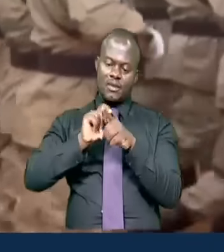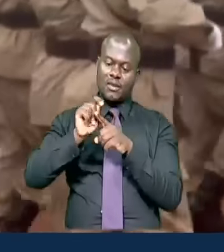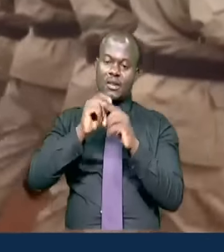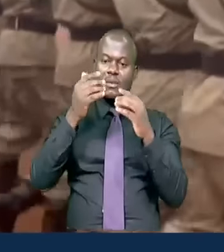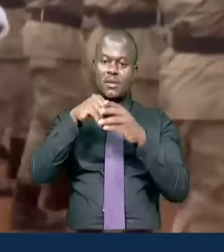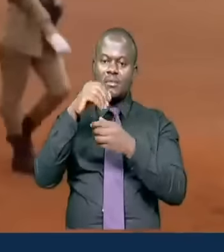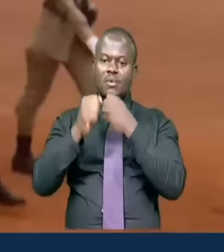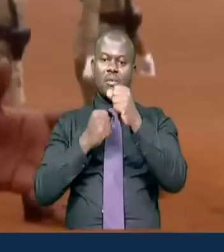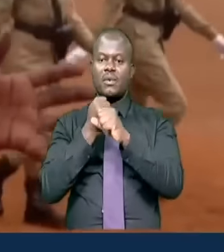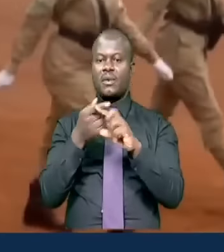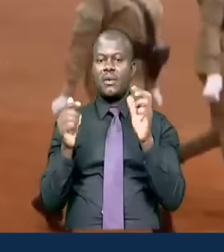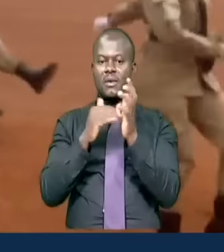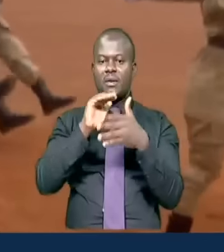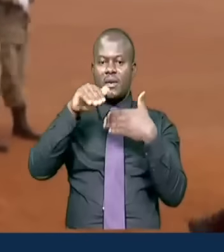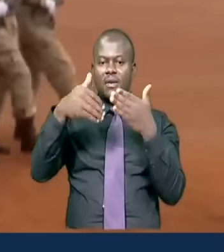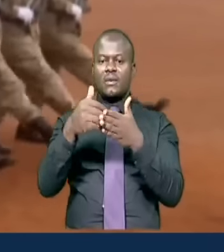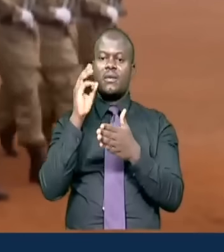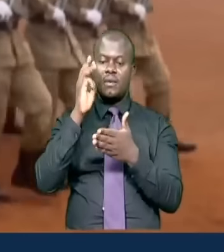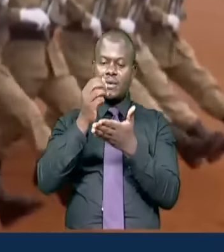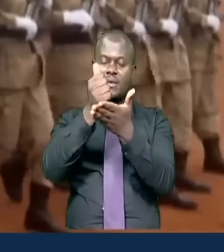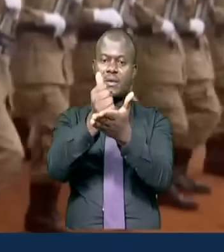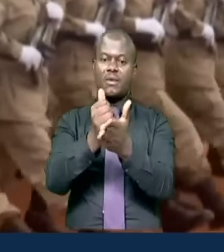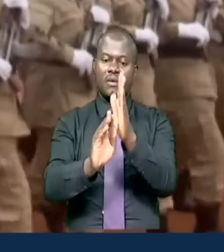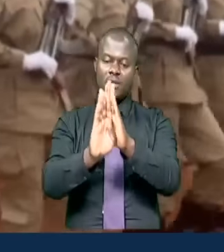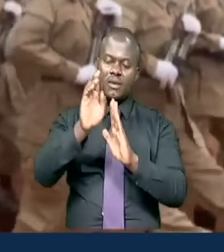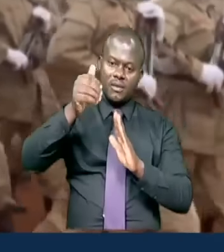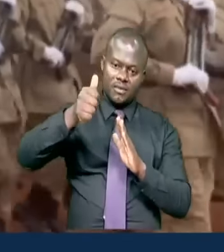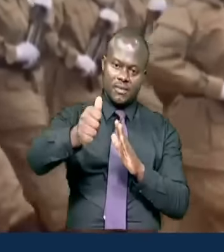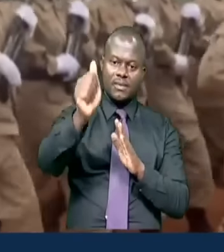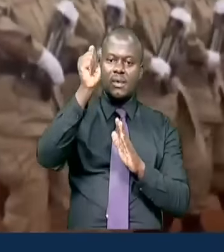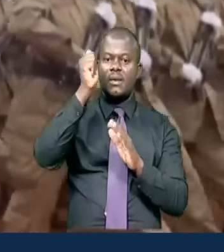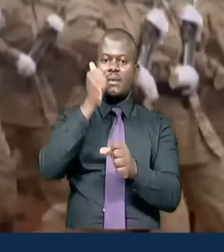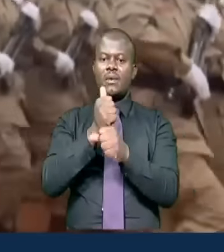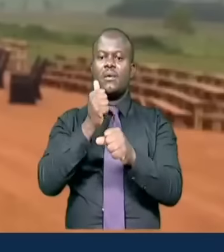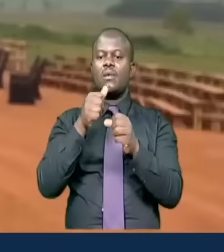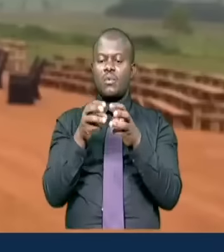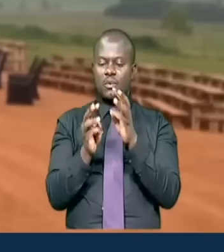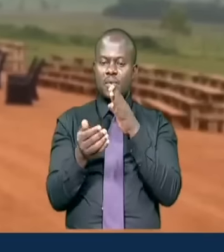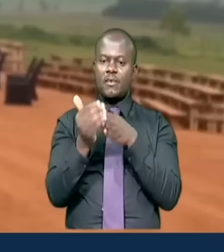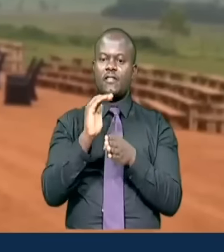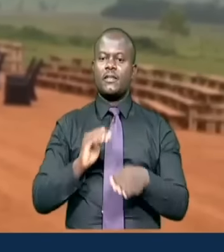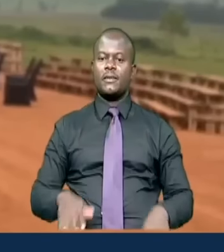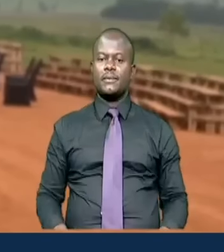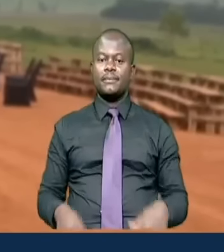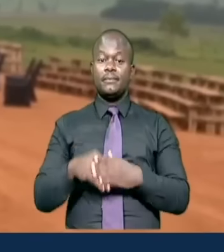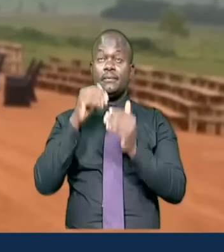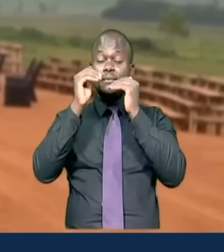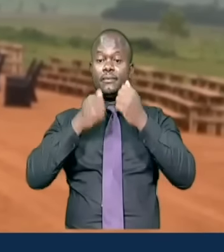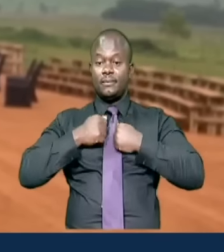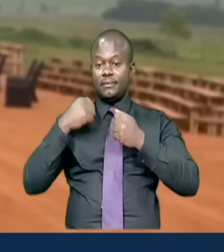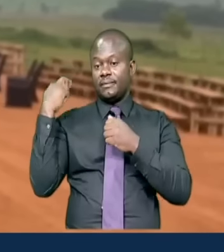umwaka, ariko nanone ibi bikazanabafasha no kwiteza imbere bakora kinyamwuga. Urwego rw'u Rwanda rushinzwe